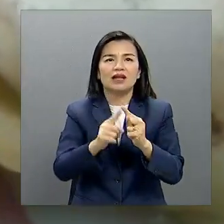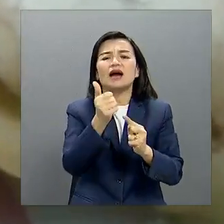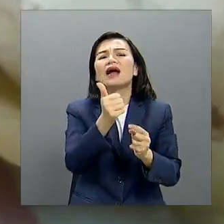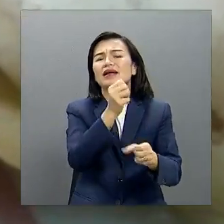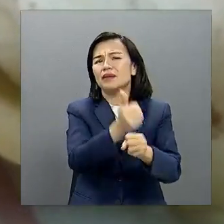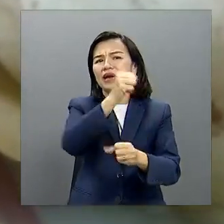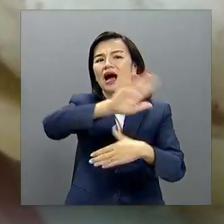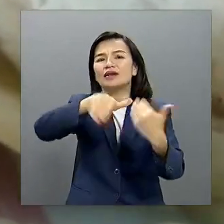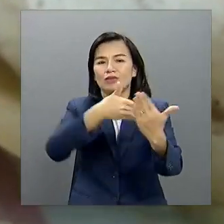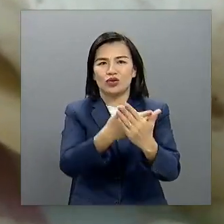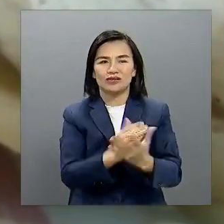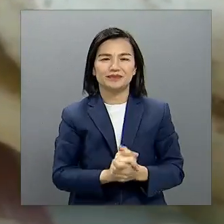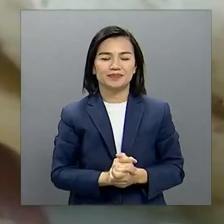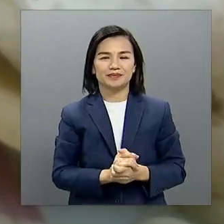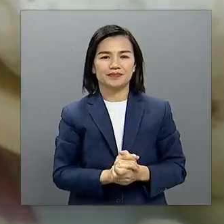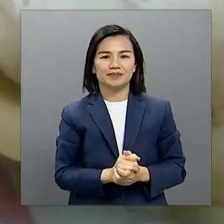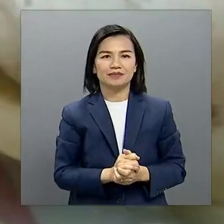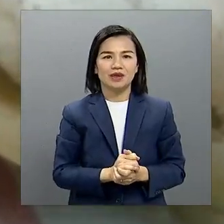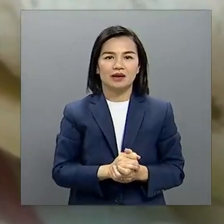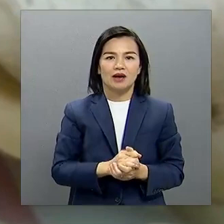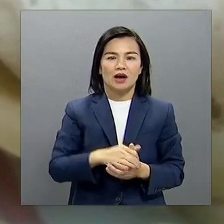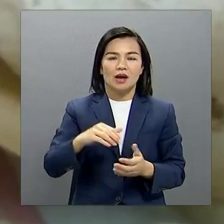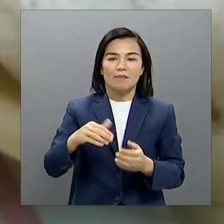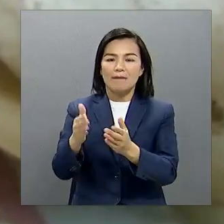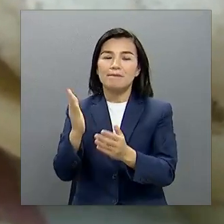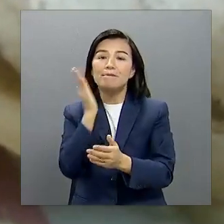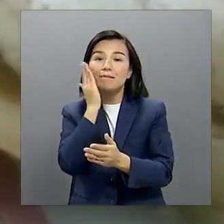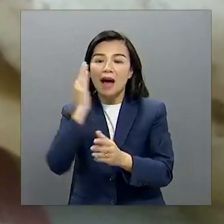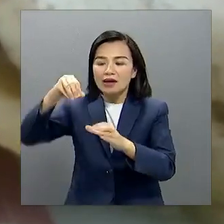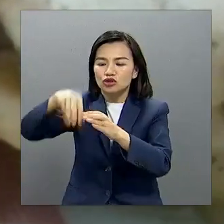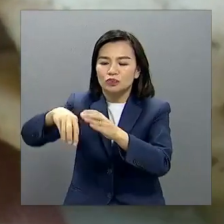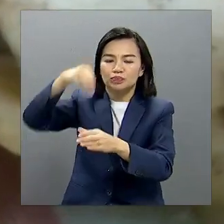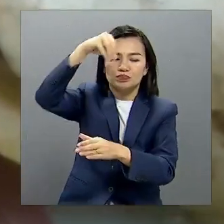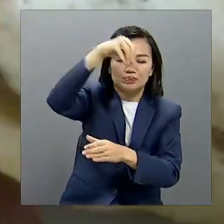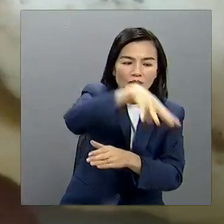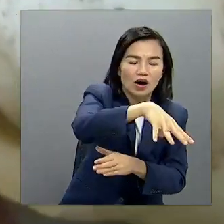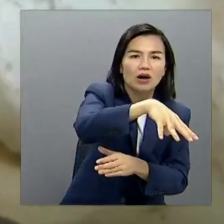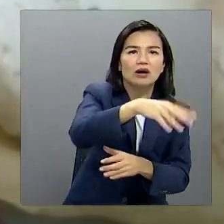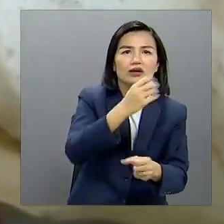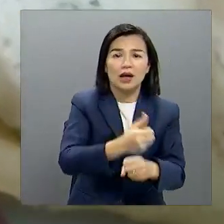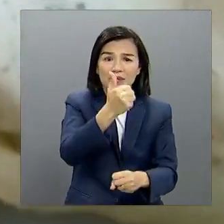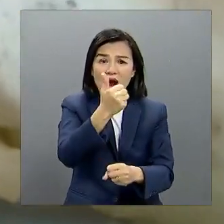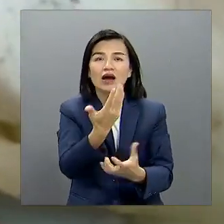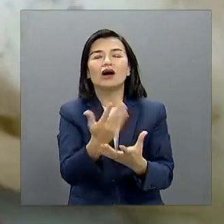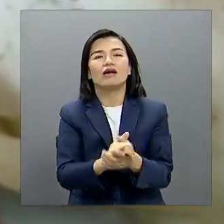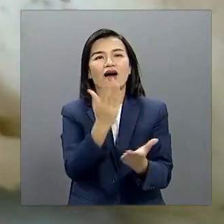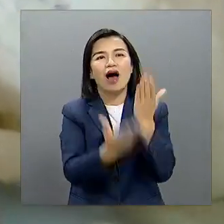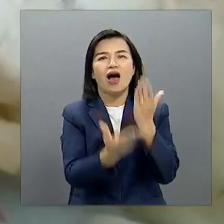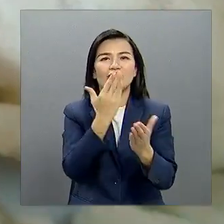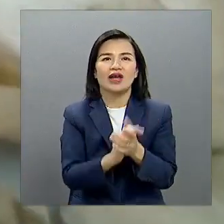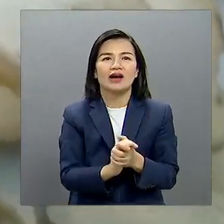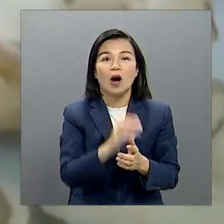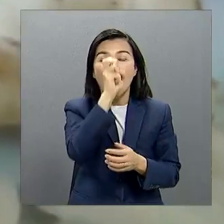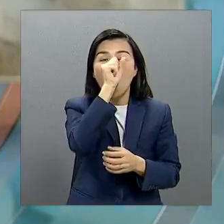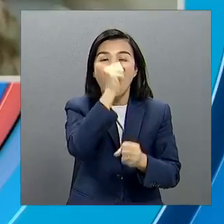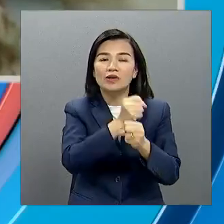ยหรือจะไปทอดได้ไหมชุบแป้งทอดกินกับน้ำจิ้มไก ่ น่าจะเป็นไปได้ ได้เหมือนกันนะคะเขาบอกว่าที่เรีย